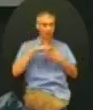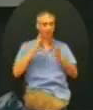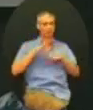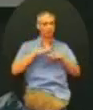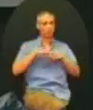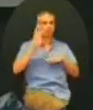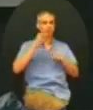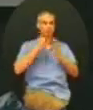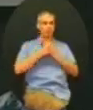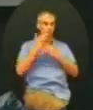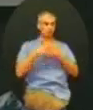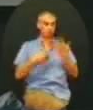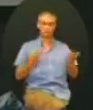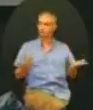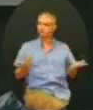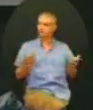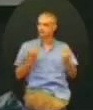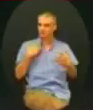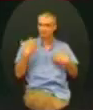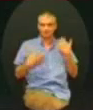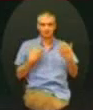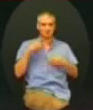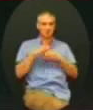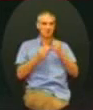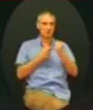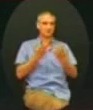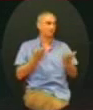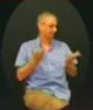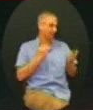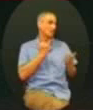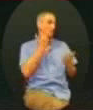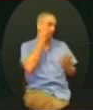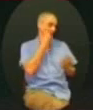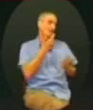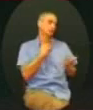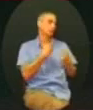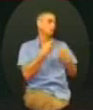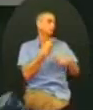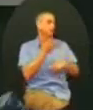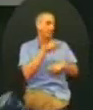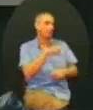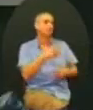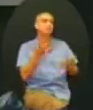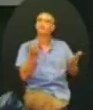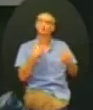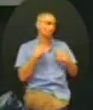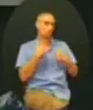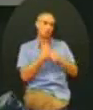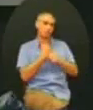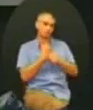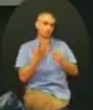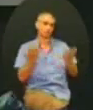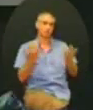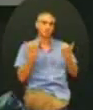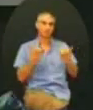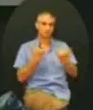כהונת נתניהו עד סוף הקדנציה שלו. לא יאומן כמה הרבה אמוציות יש בתוך מרץ. זה לא יאומן. נכון, וחבל שאנחנו מבזבזים אותן על זה, אבל זה לא אנחנו שעושים את זה. אוקיי,